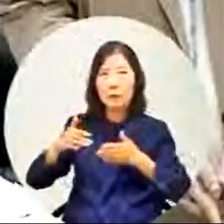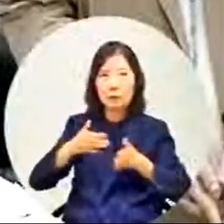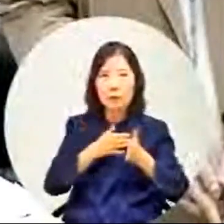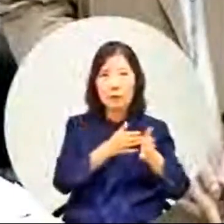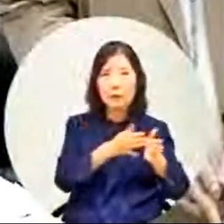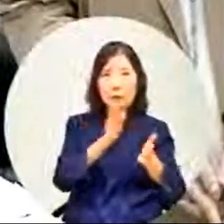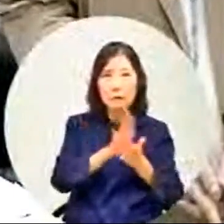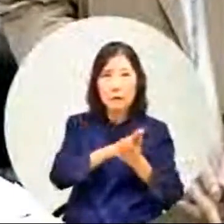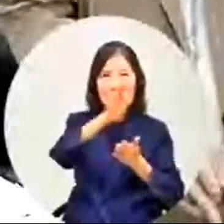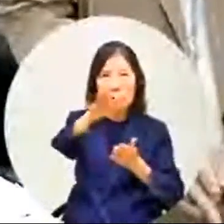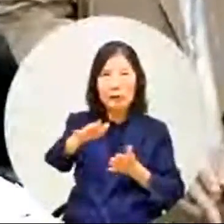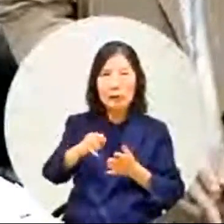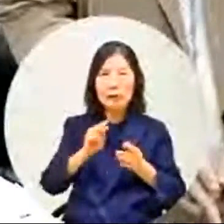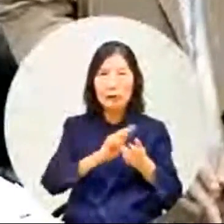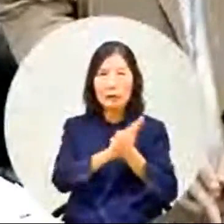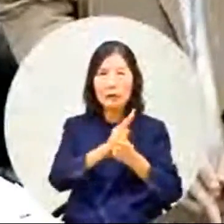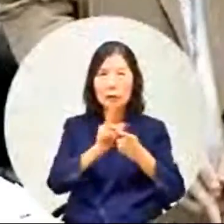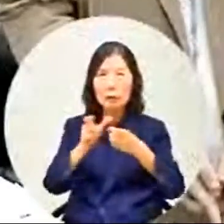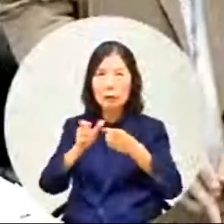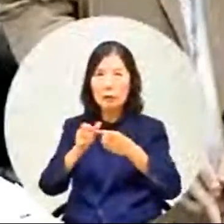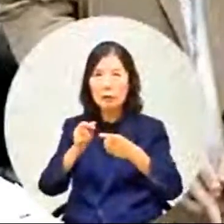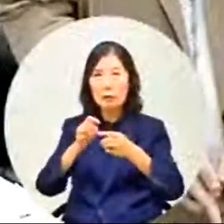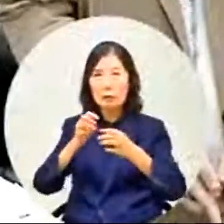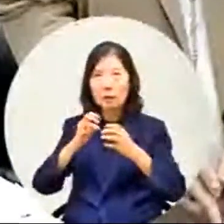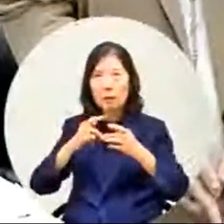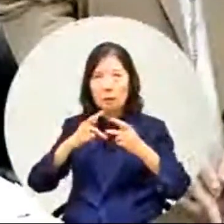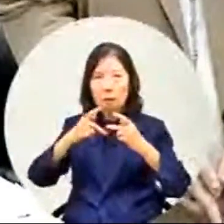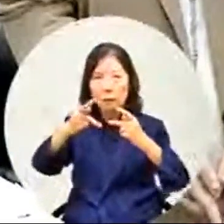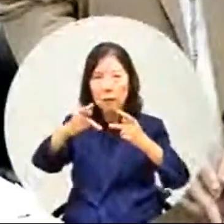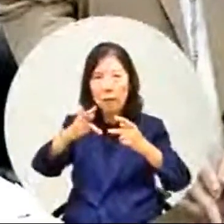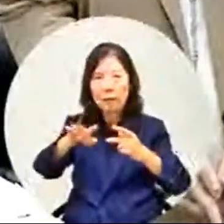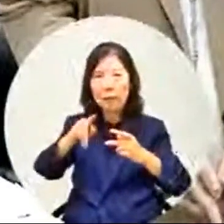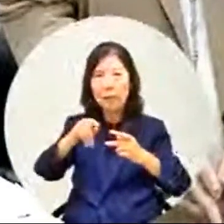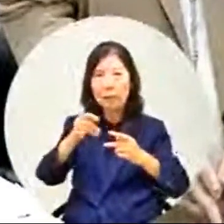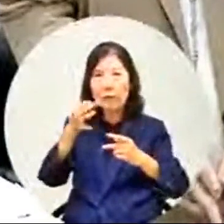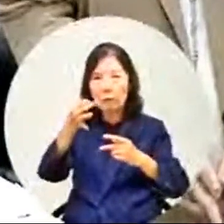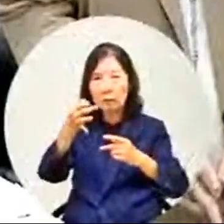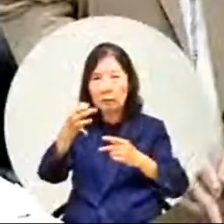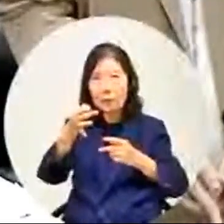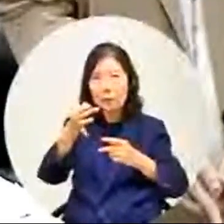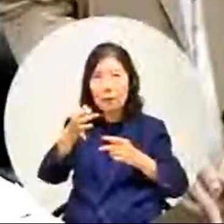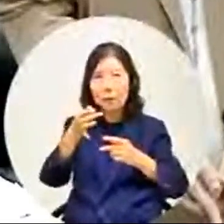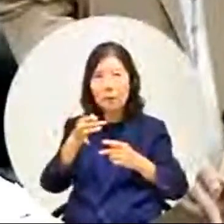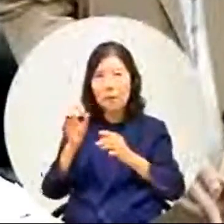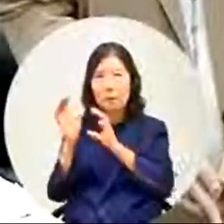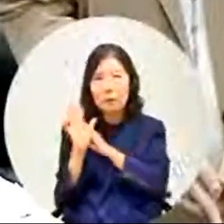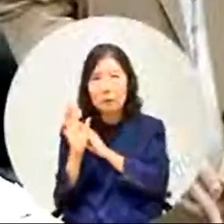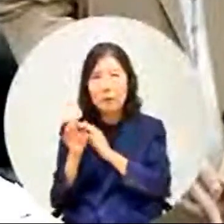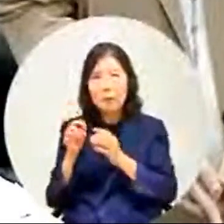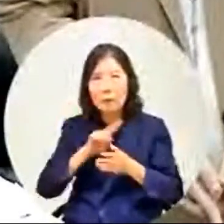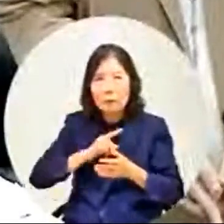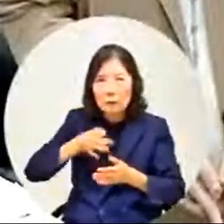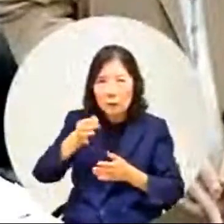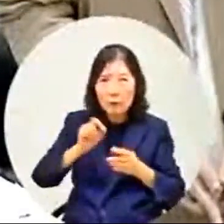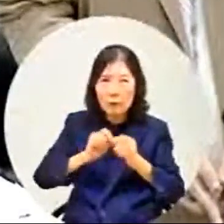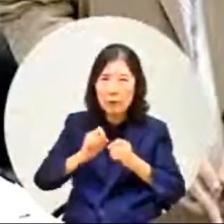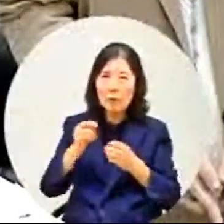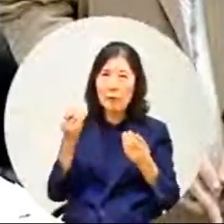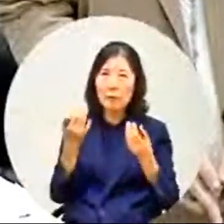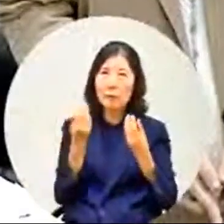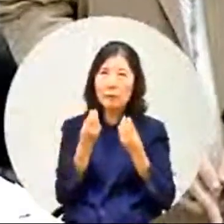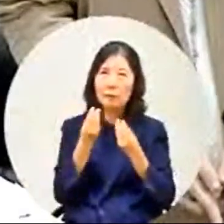的林园线捷运延伸到林园，你的财务负担，你的自偿性计划，你到底怎么算